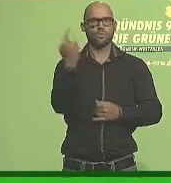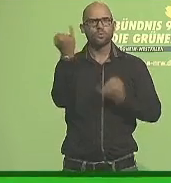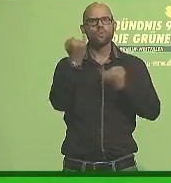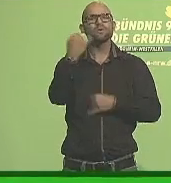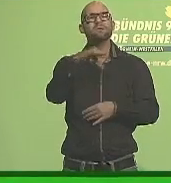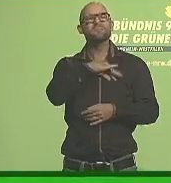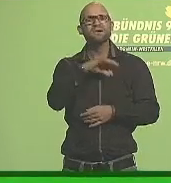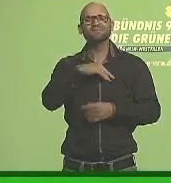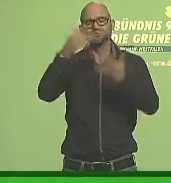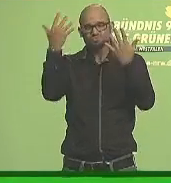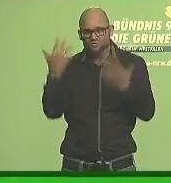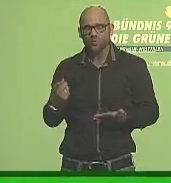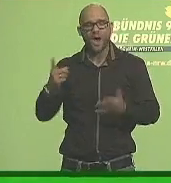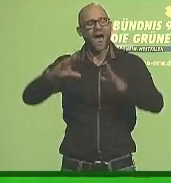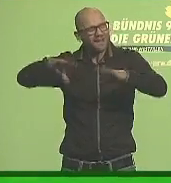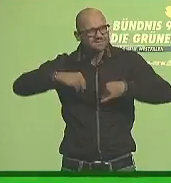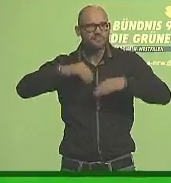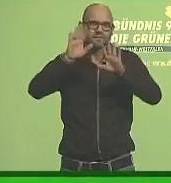nicht zulassen.